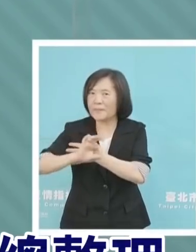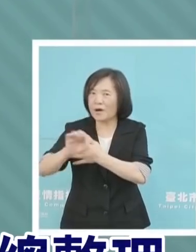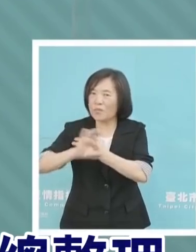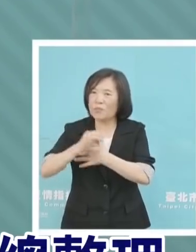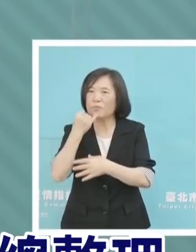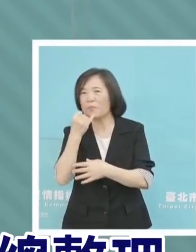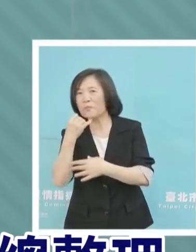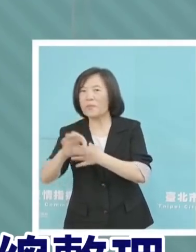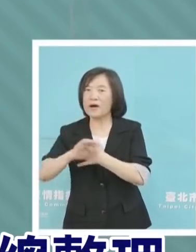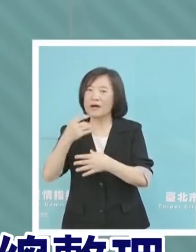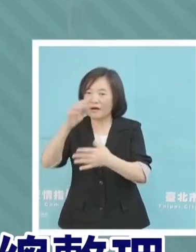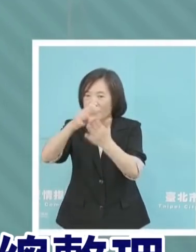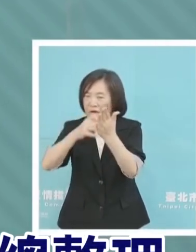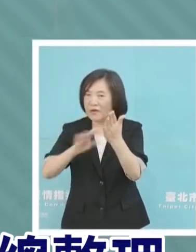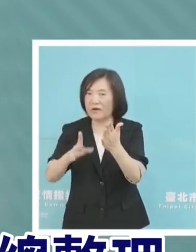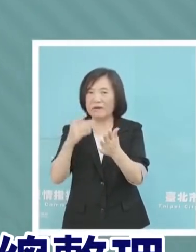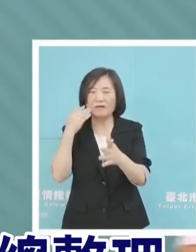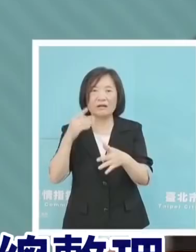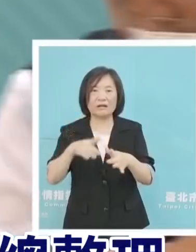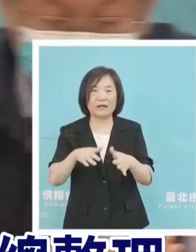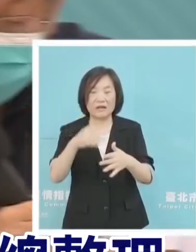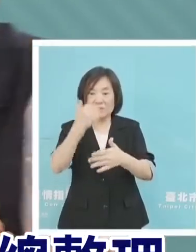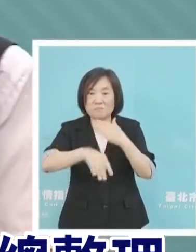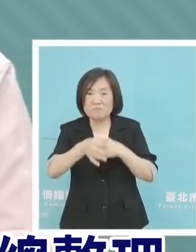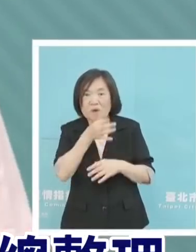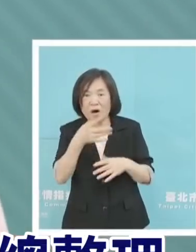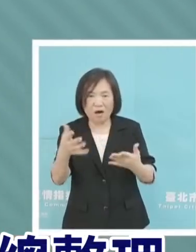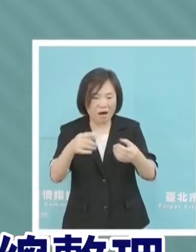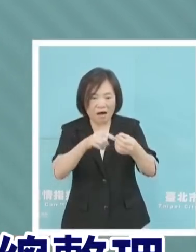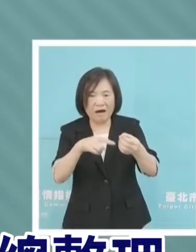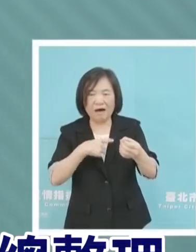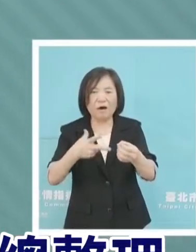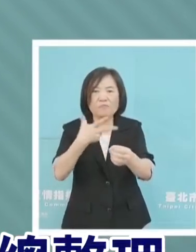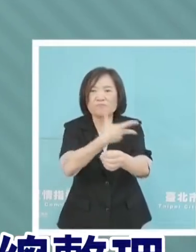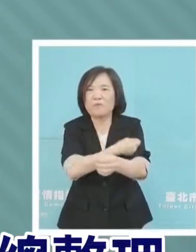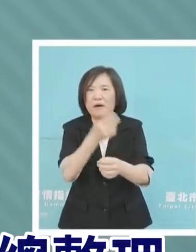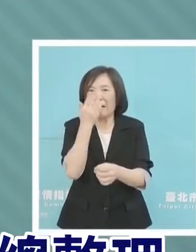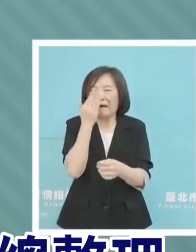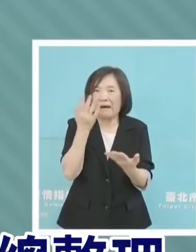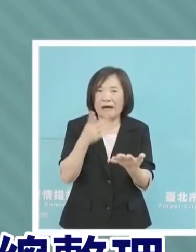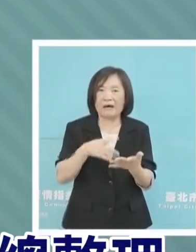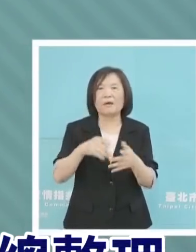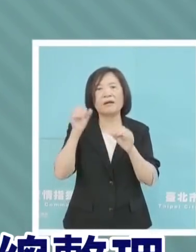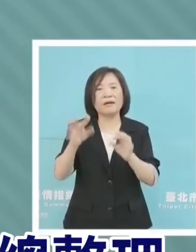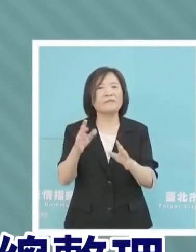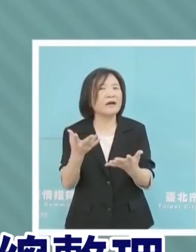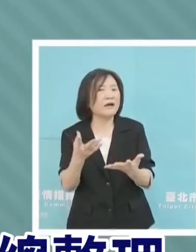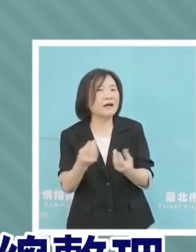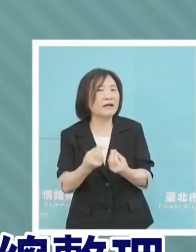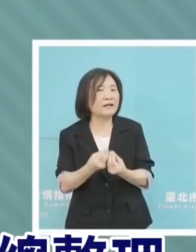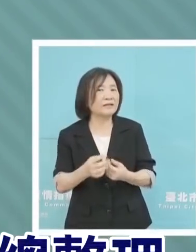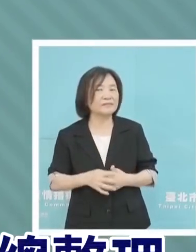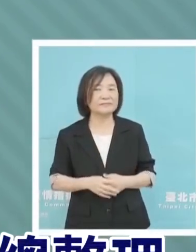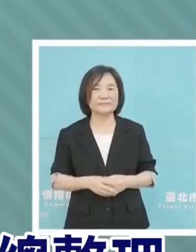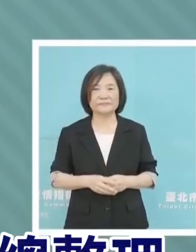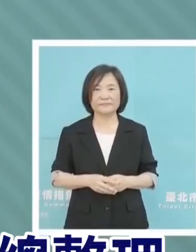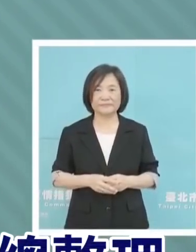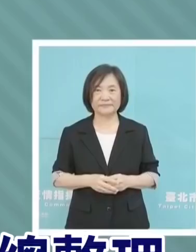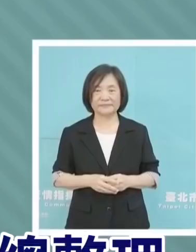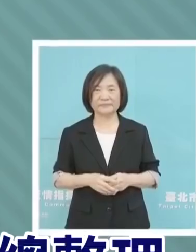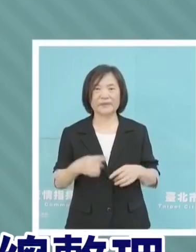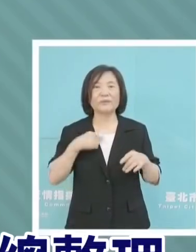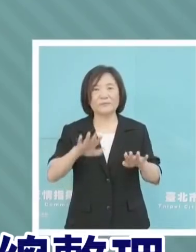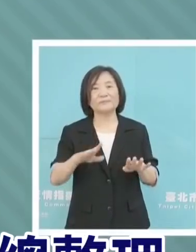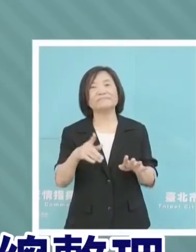免丢弃剩余疫苗不敢擅自施打，形成浪费。请问市长您怎么看？ 这个哦，同